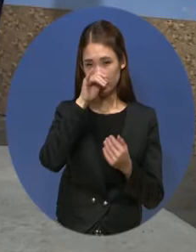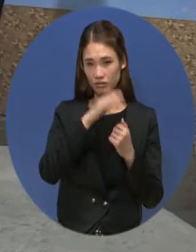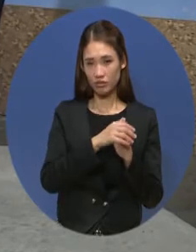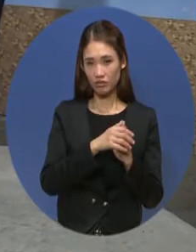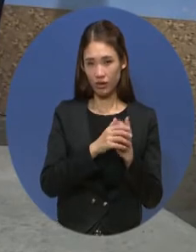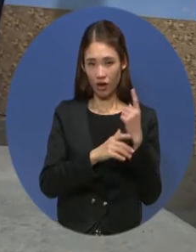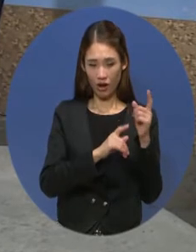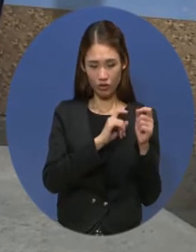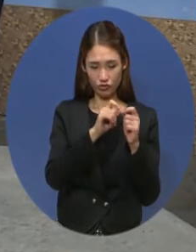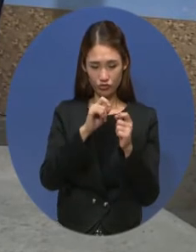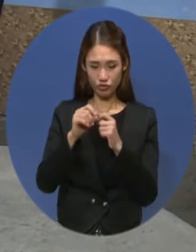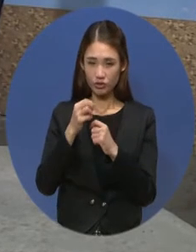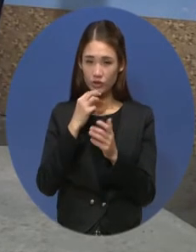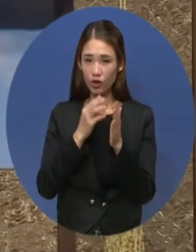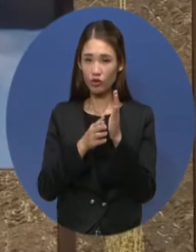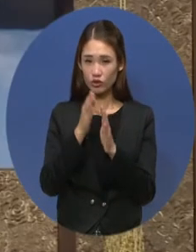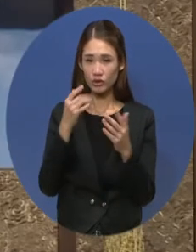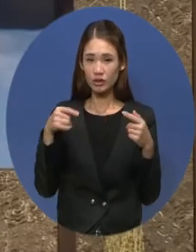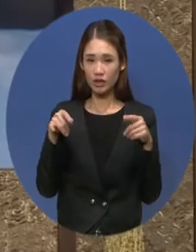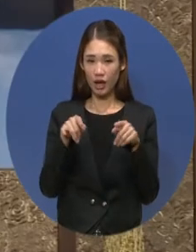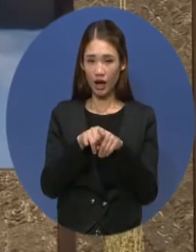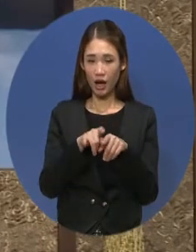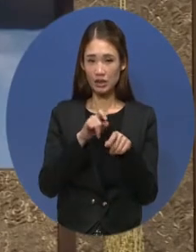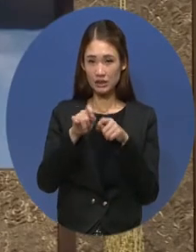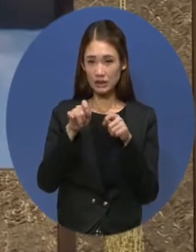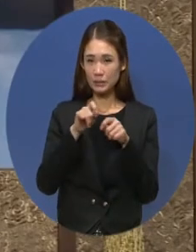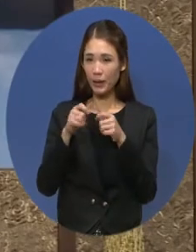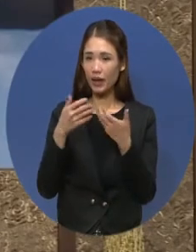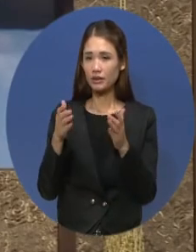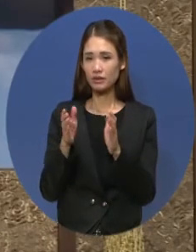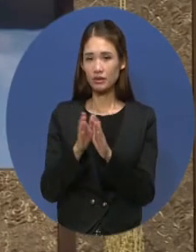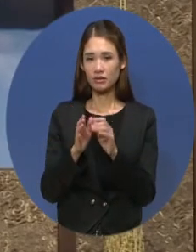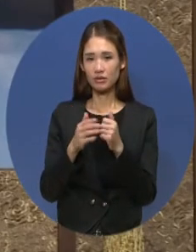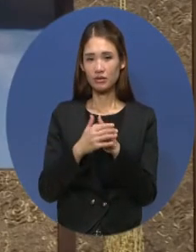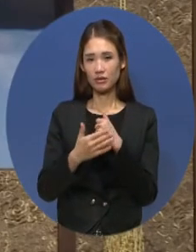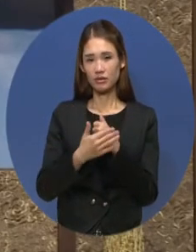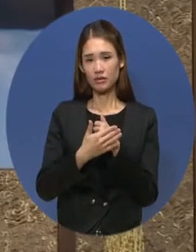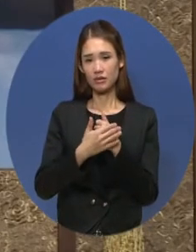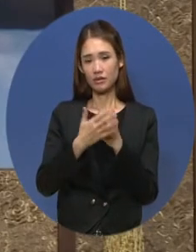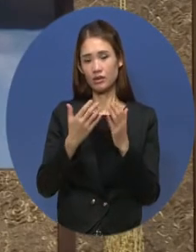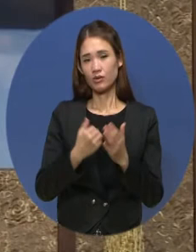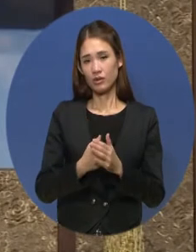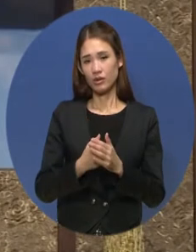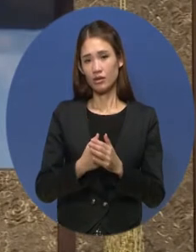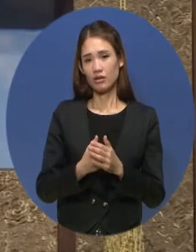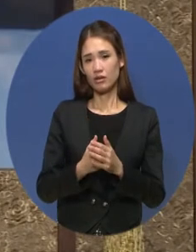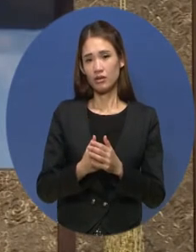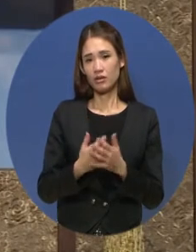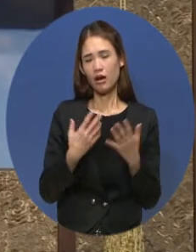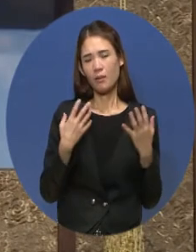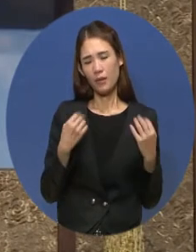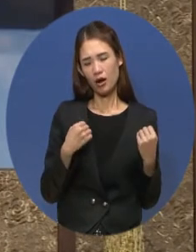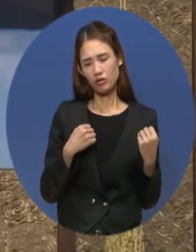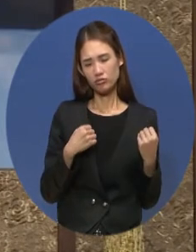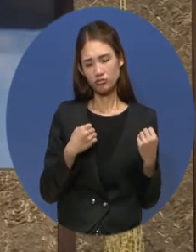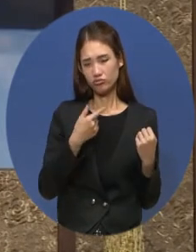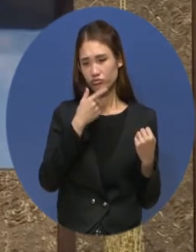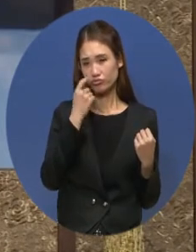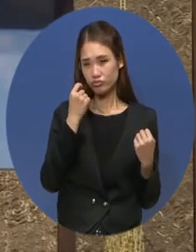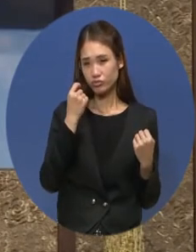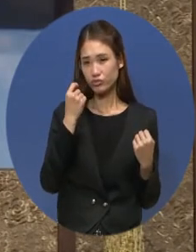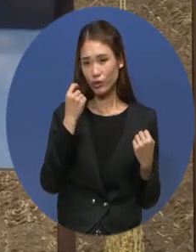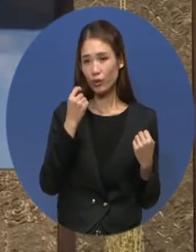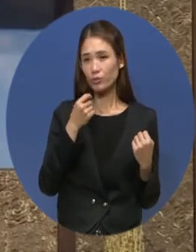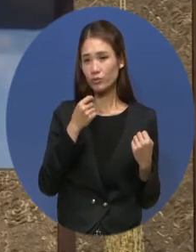이제 서울 시 하고 각 지방자치단체에서 받는 재원 들이 극히 적은 건 아니에요 부족하지만 적은건